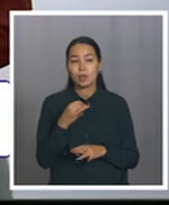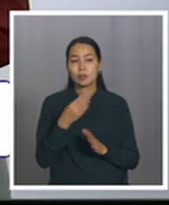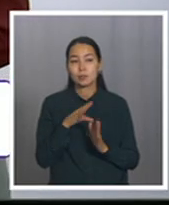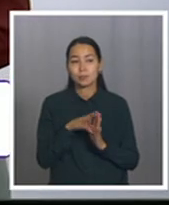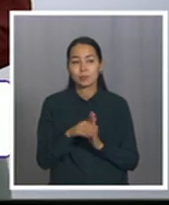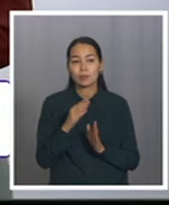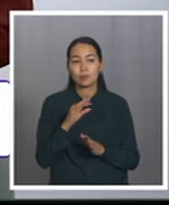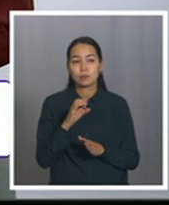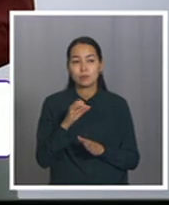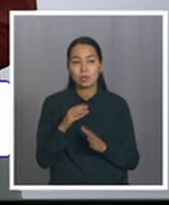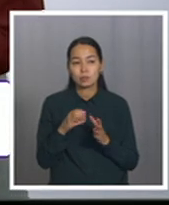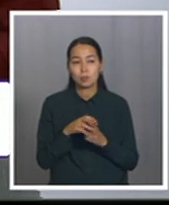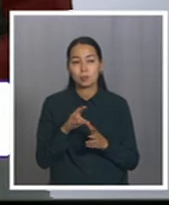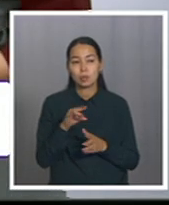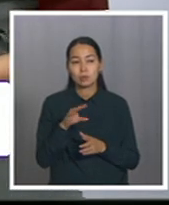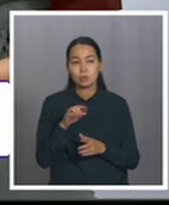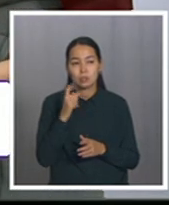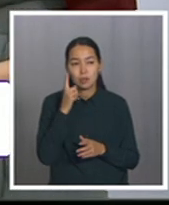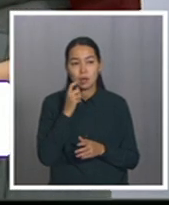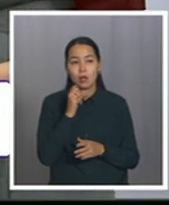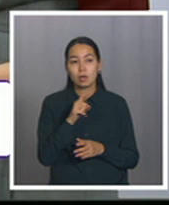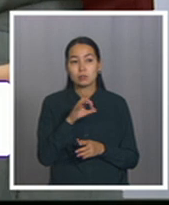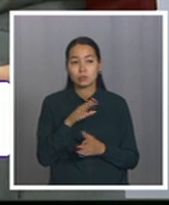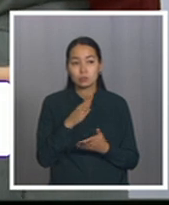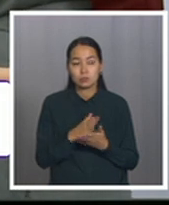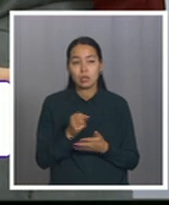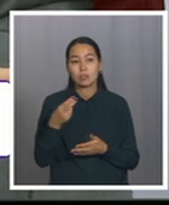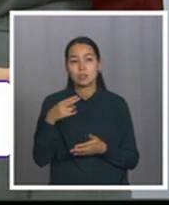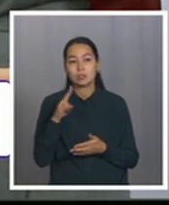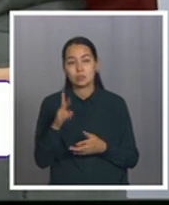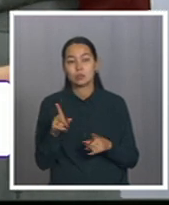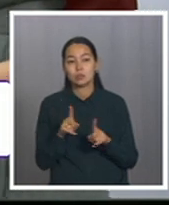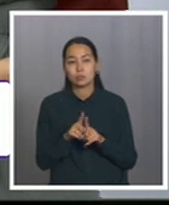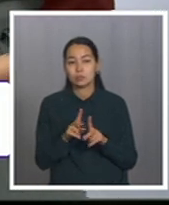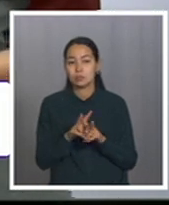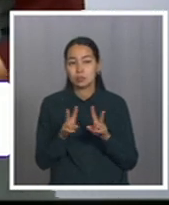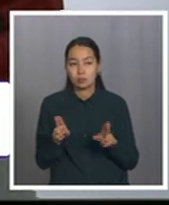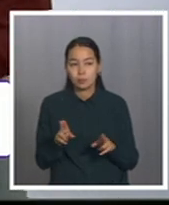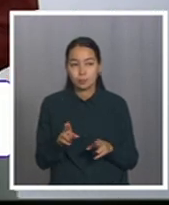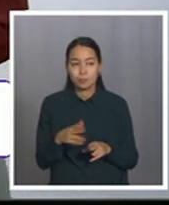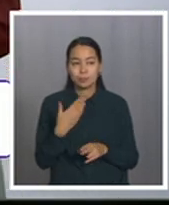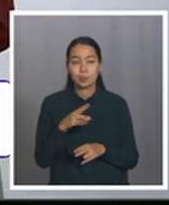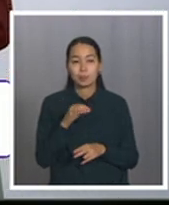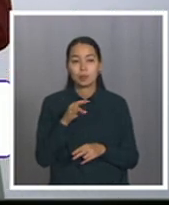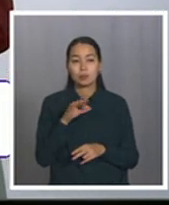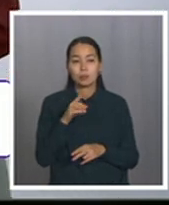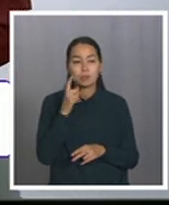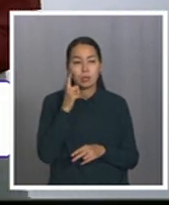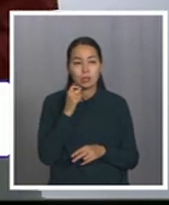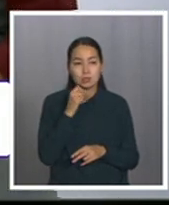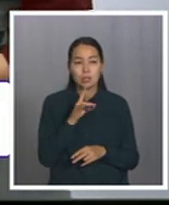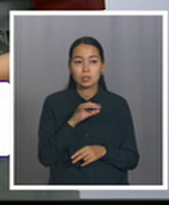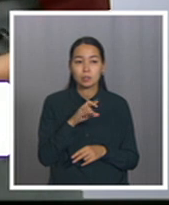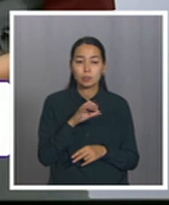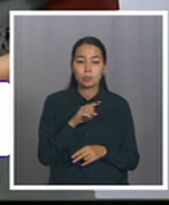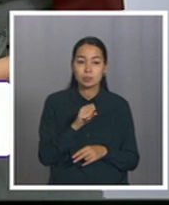фосфат тобы, пентоза қанты, азот негіздер жатады. ДНК молекуласында дәл сондай. Пентоза қанты РНК-да рибоза,